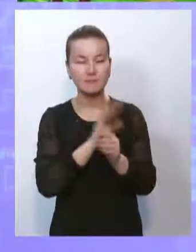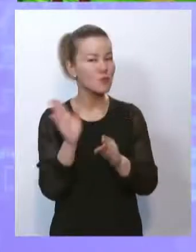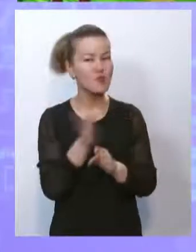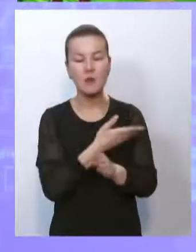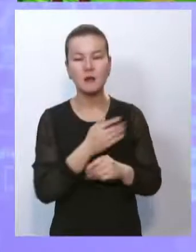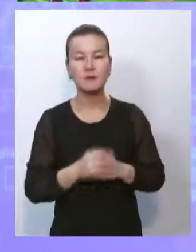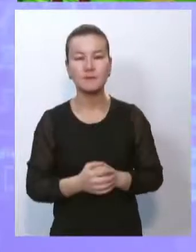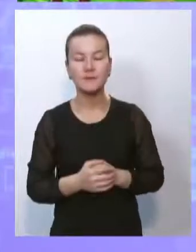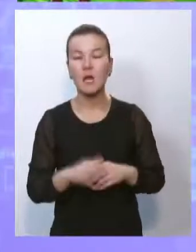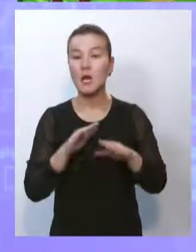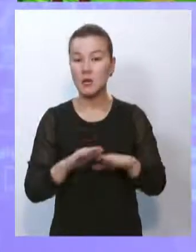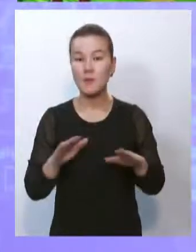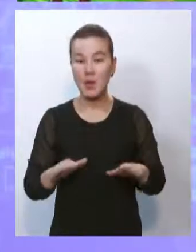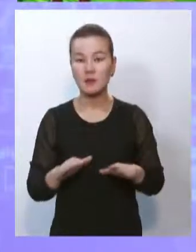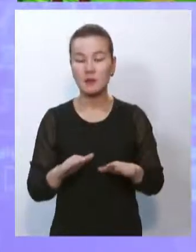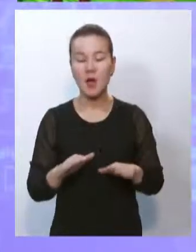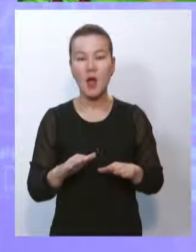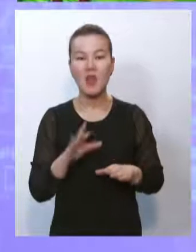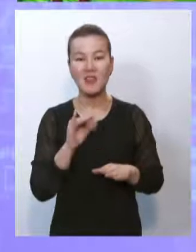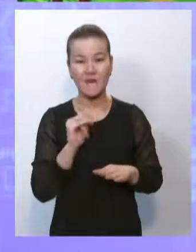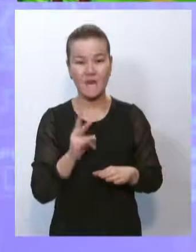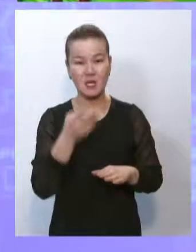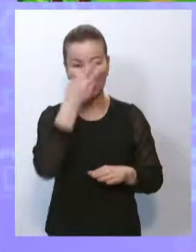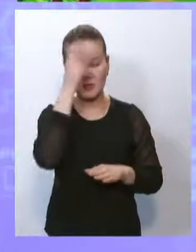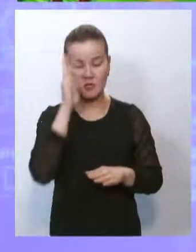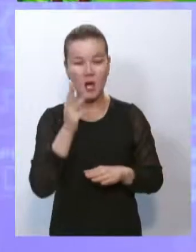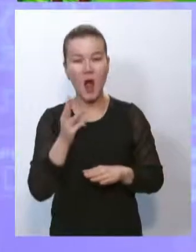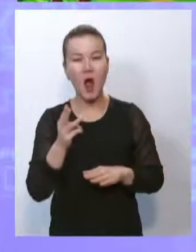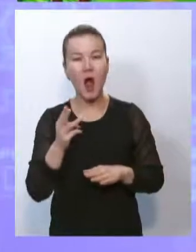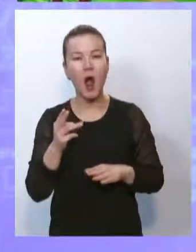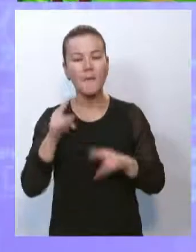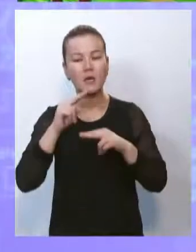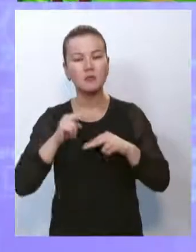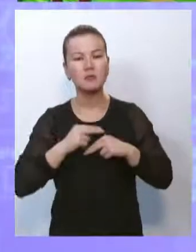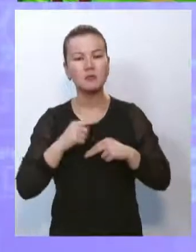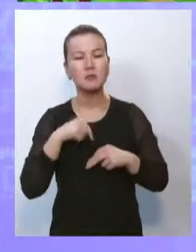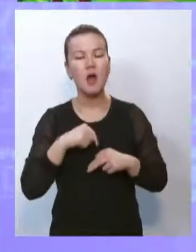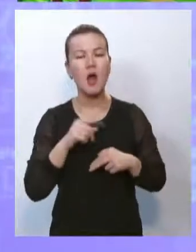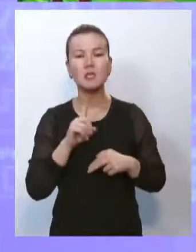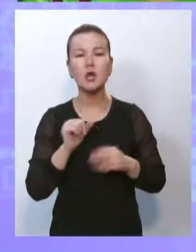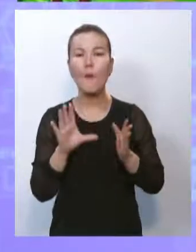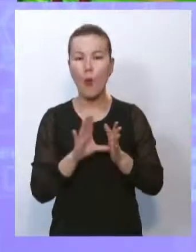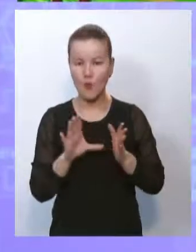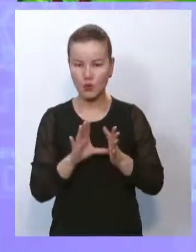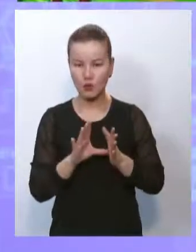ребята иван-царевич обратился к нам за помощью поможем